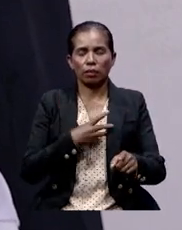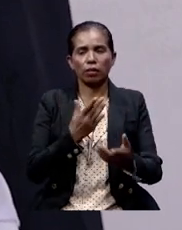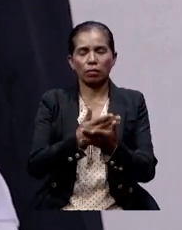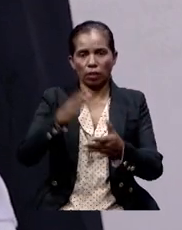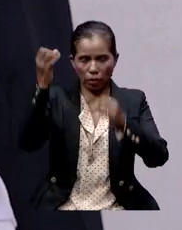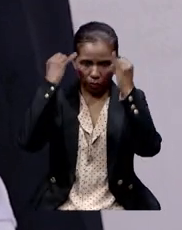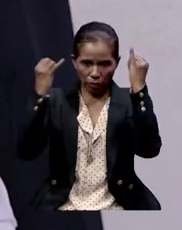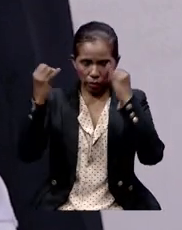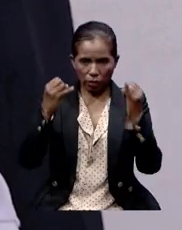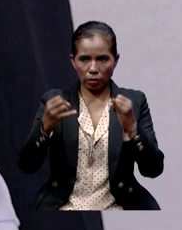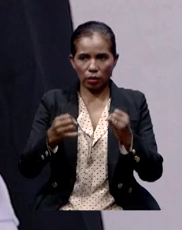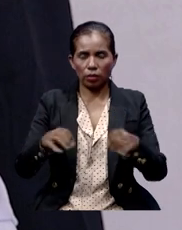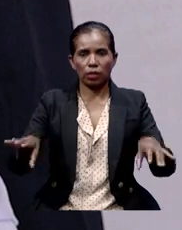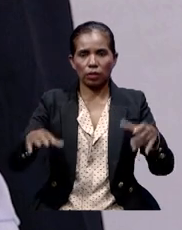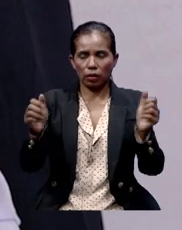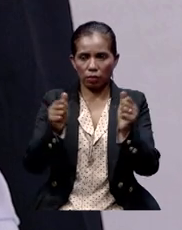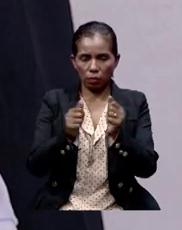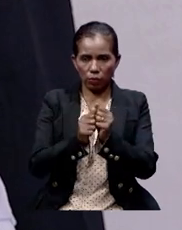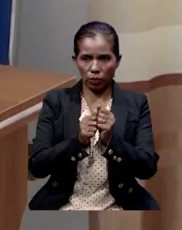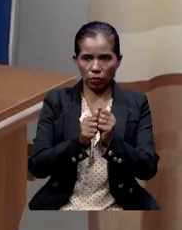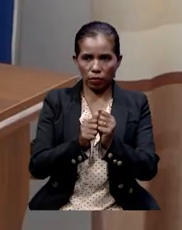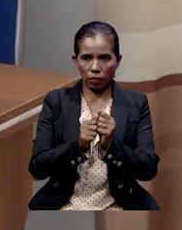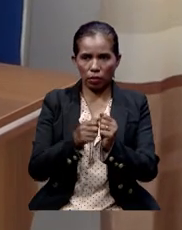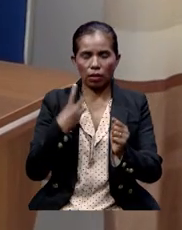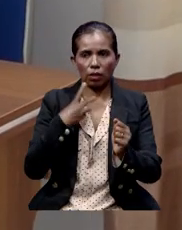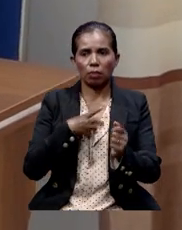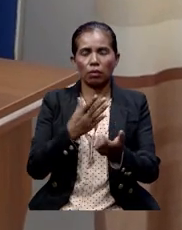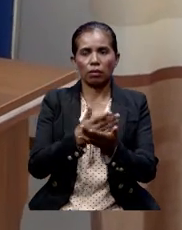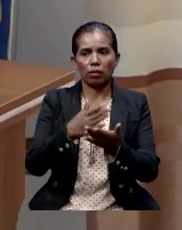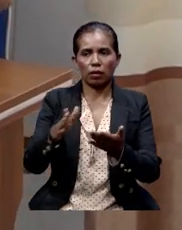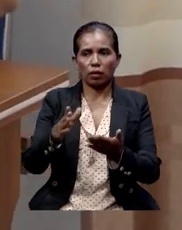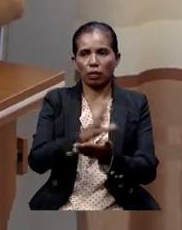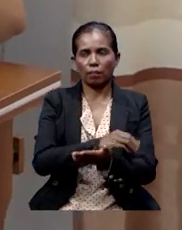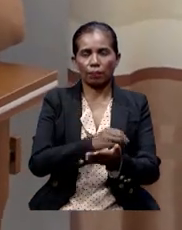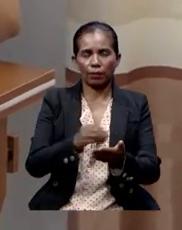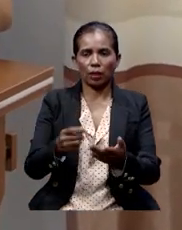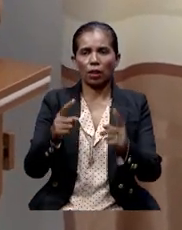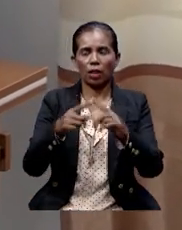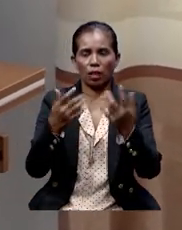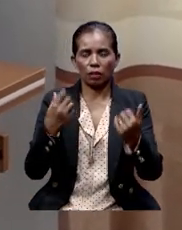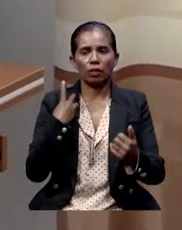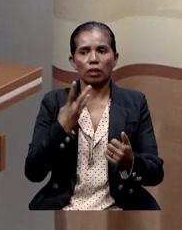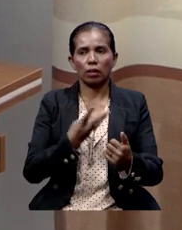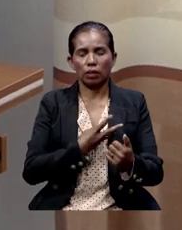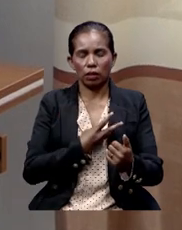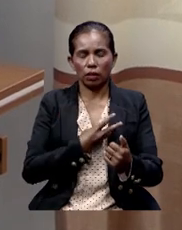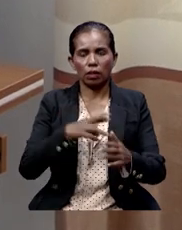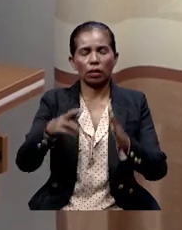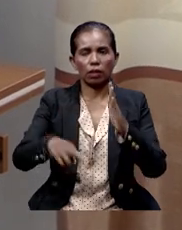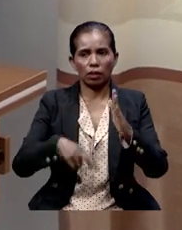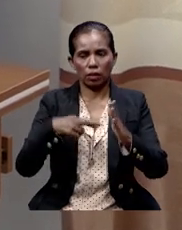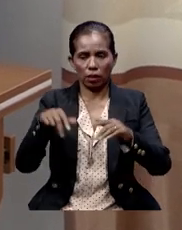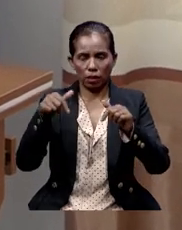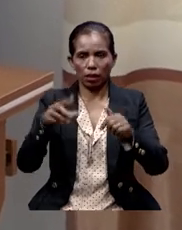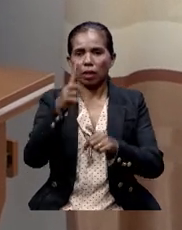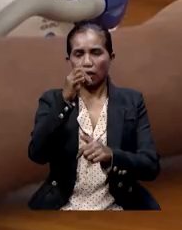sosialisasaun halo sirvisaun muto kruzur meja ami halo sosialisasaun ya are tomak so ke agora ita si sirkula helet iha